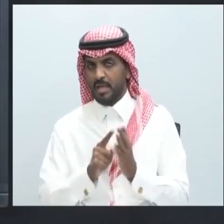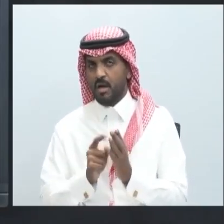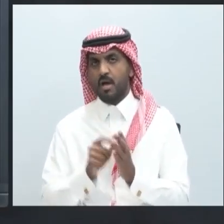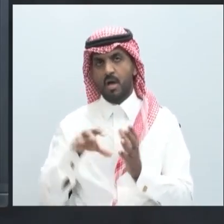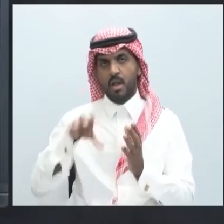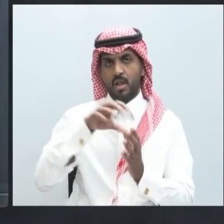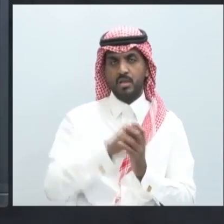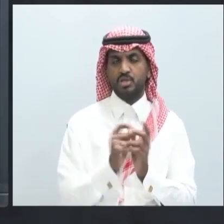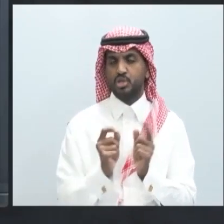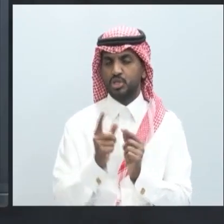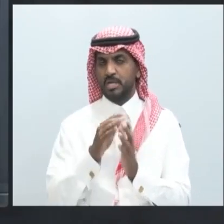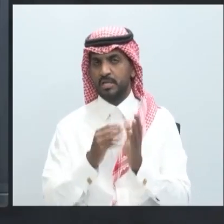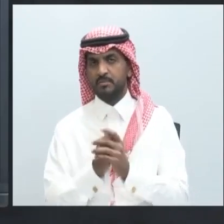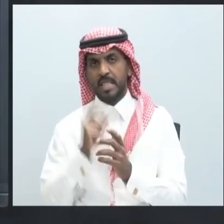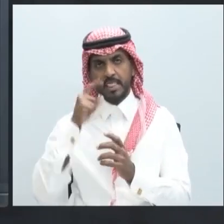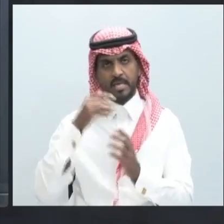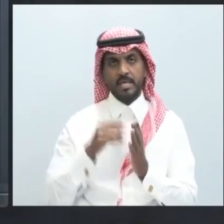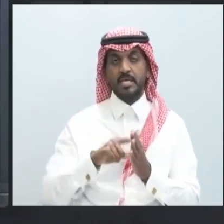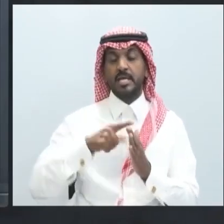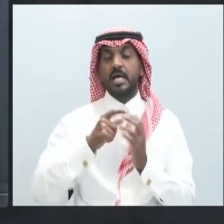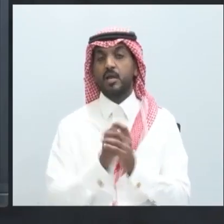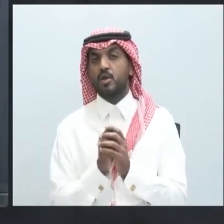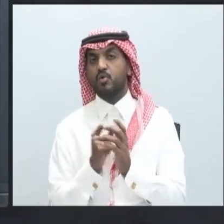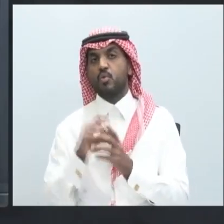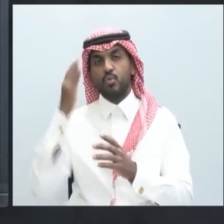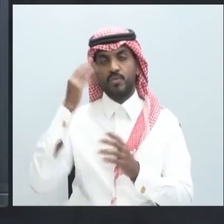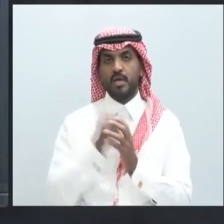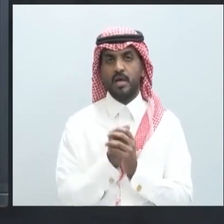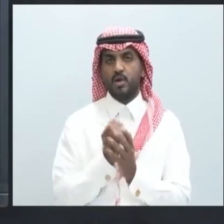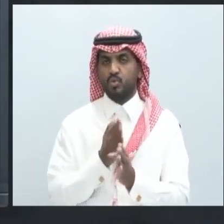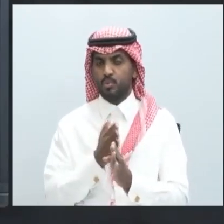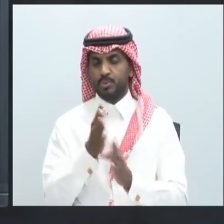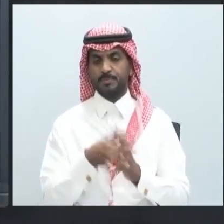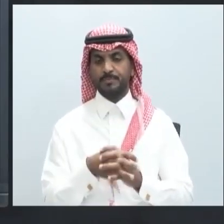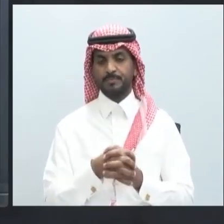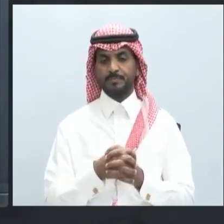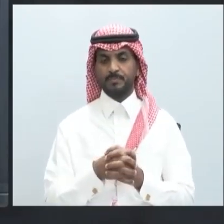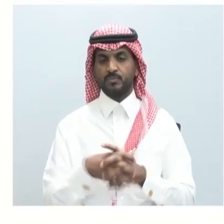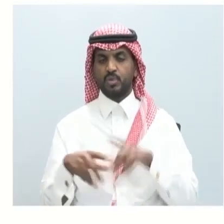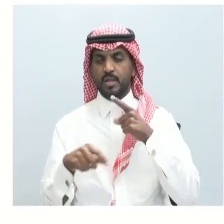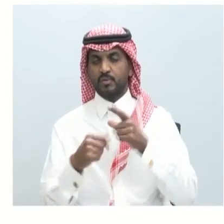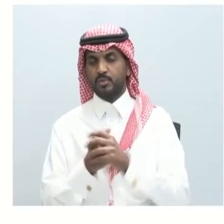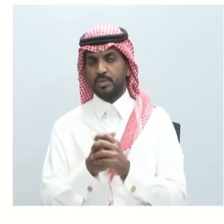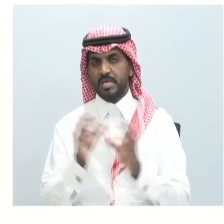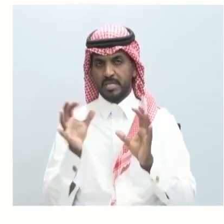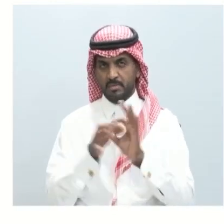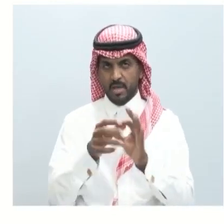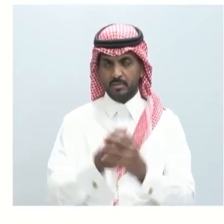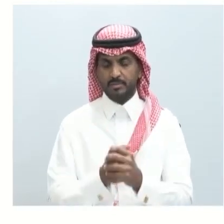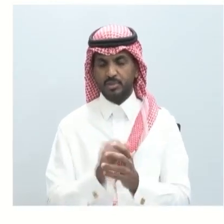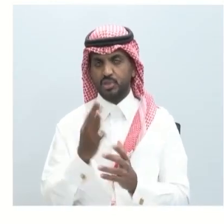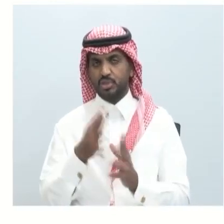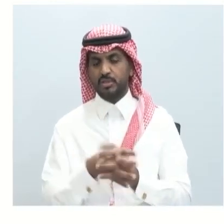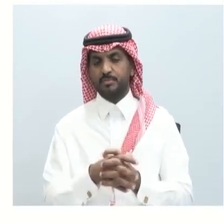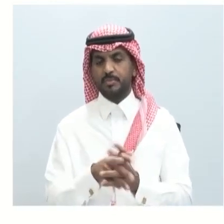الجينات ما بين الكروموسومات الذكر الى كروموسومات الانثى نسميها العبور الجيني فهنا نذكر بانها ارتباط الجينات الجديده